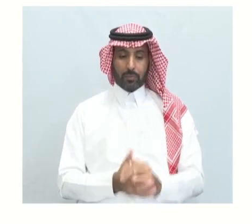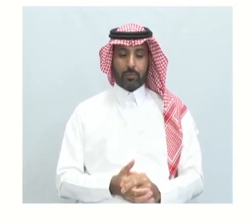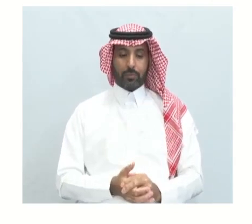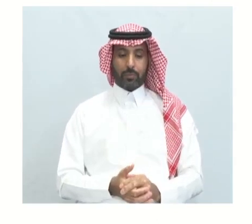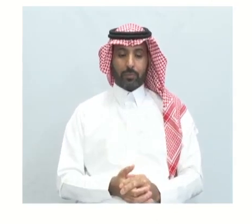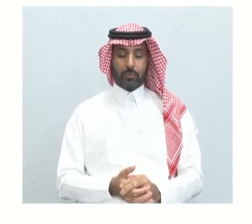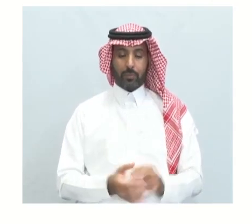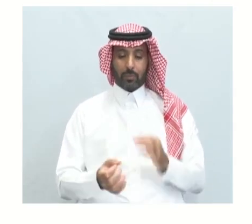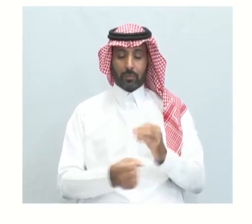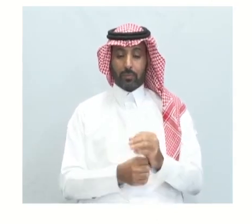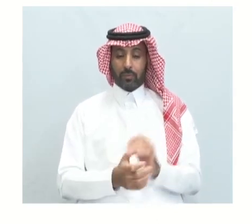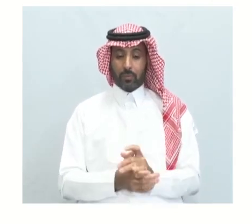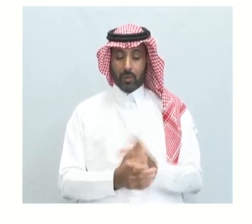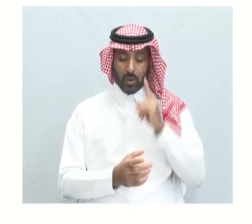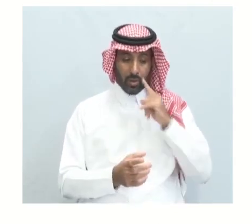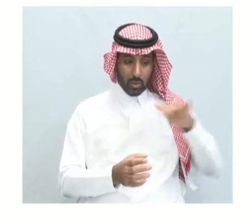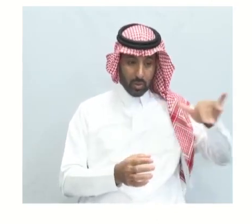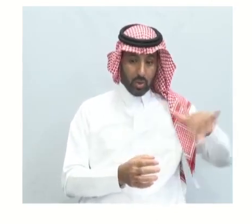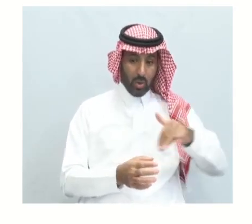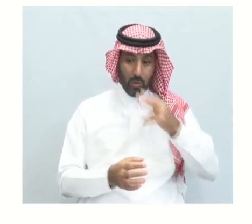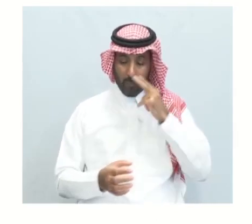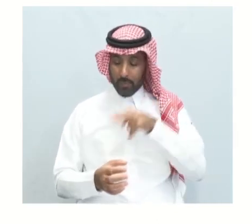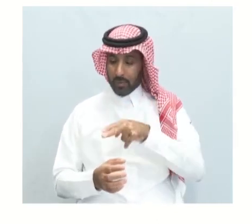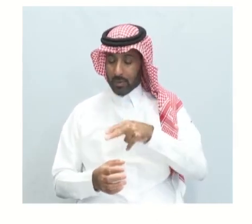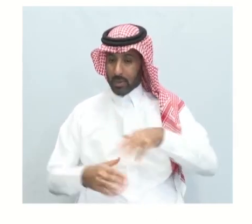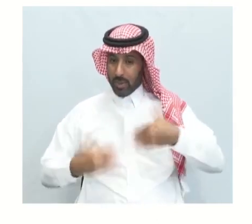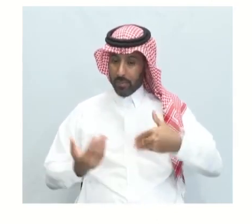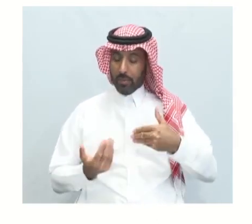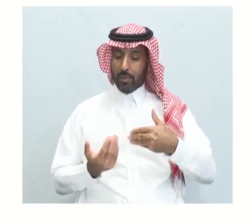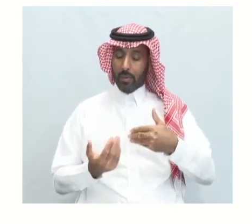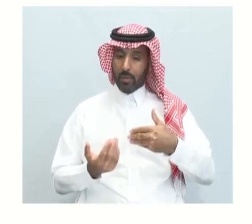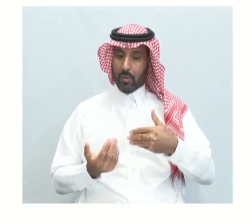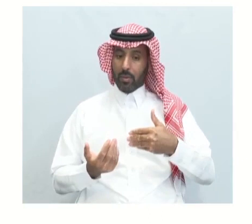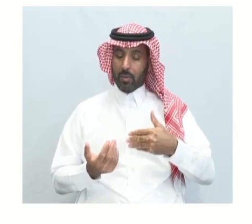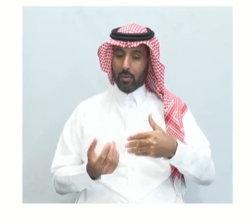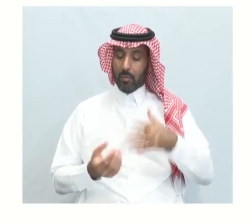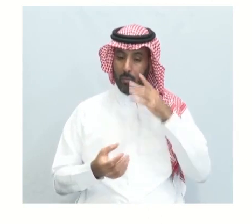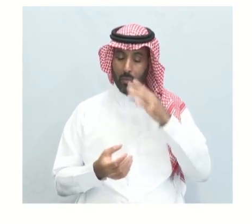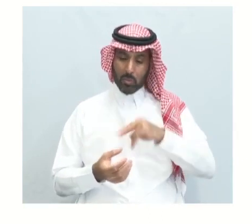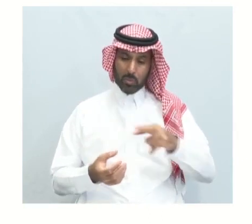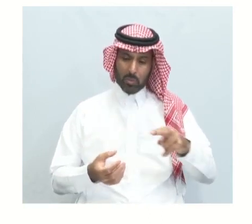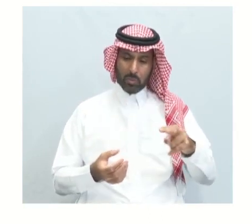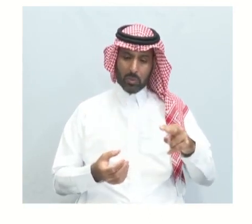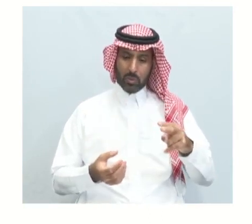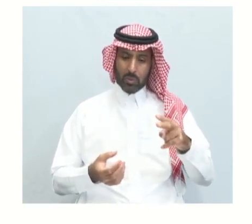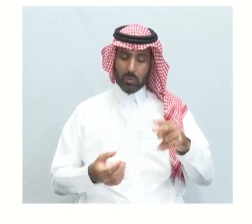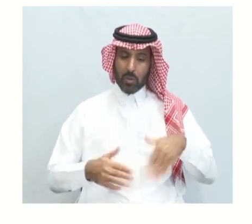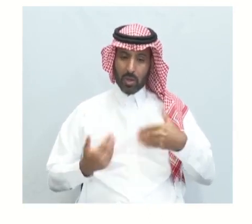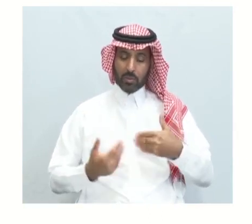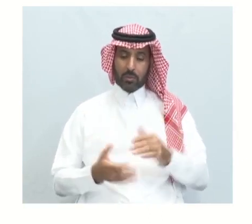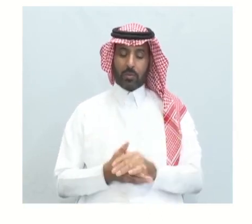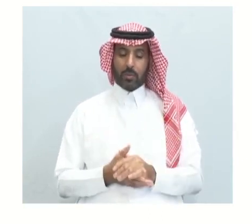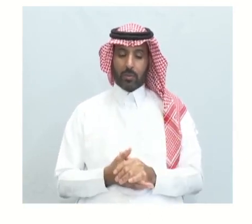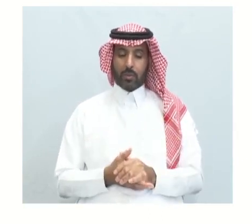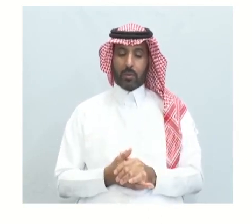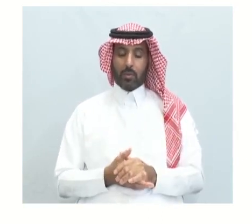والفنون سيتمكن الزوار من الاستمتاع بمجموعه متنوعه من الانشطه